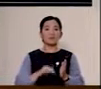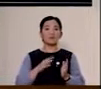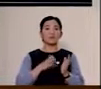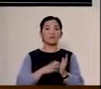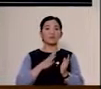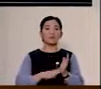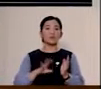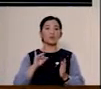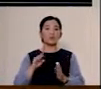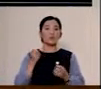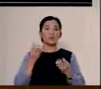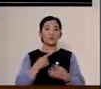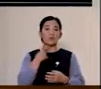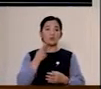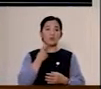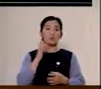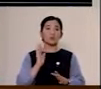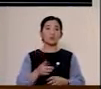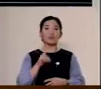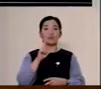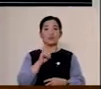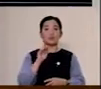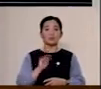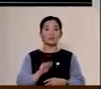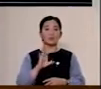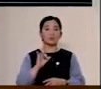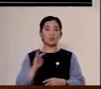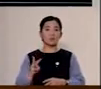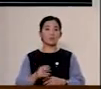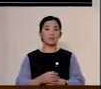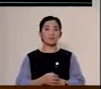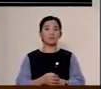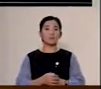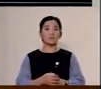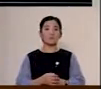99990 сумов. Вы скажете просто, что оно у вас равно 100 тысяч сумов.